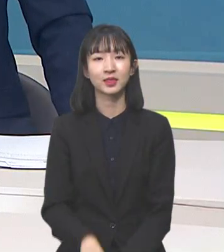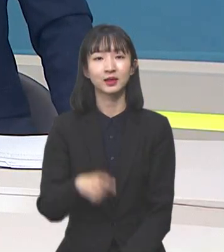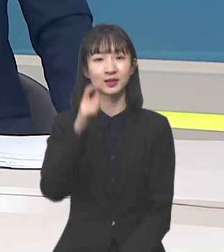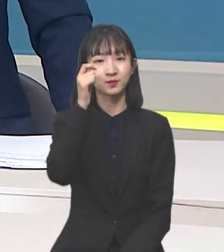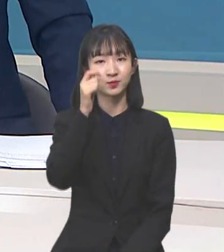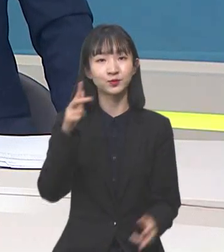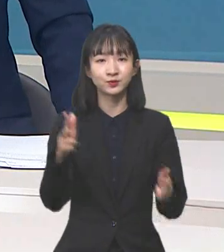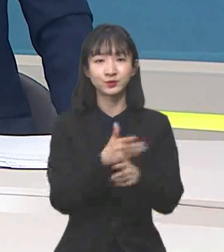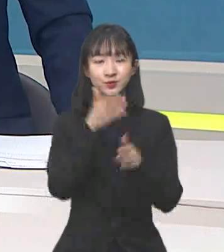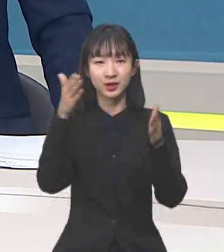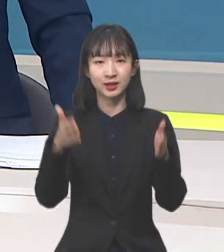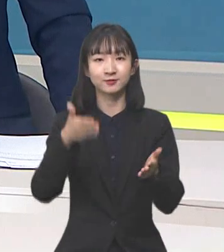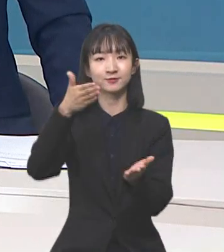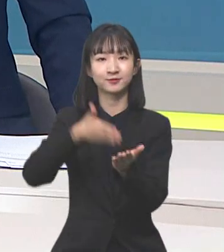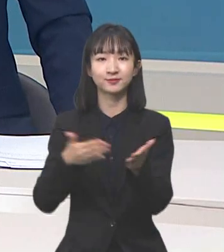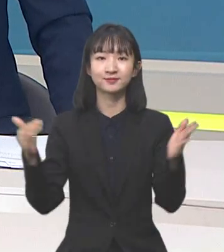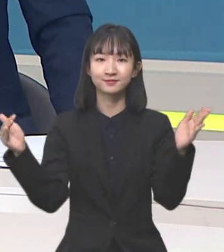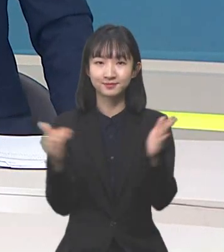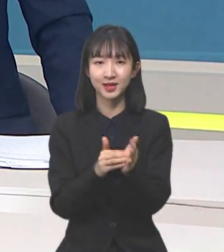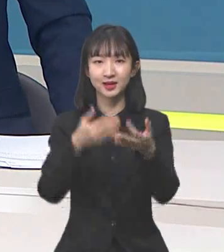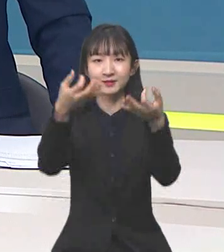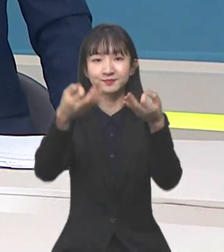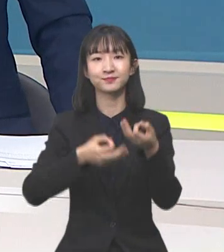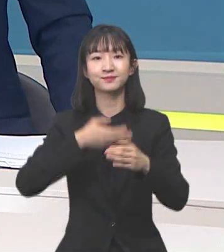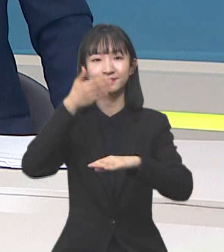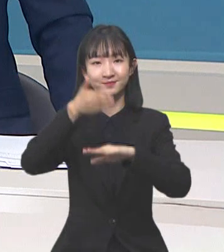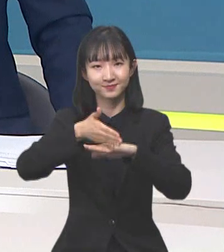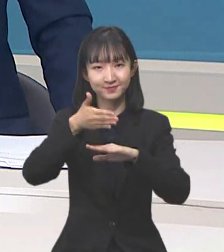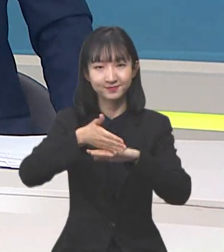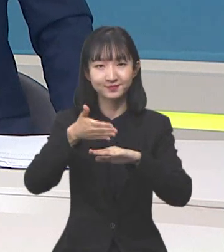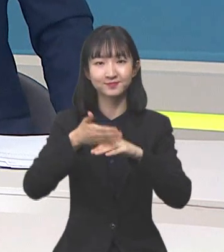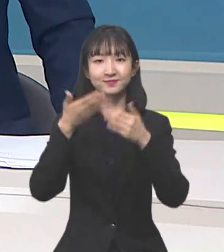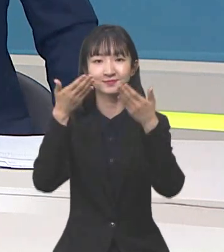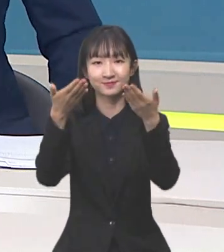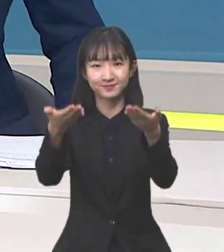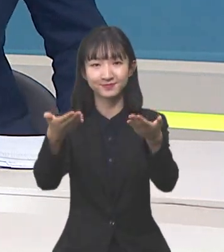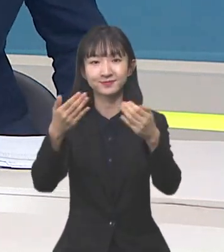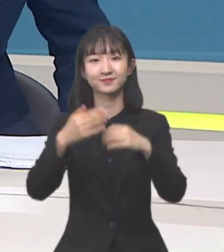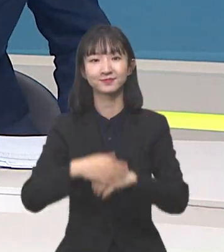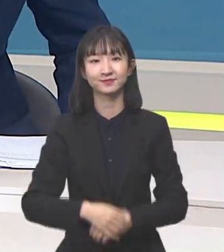이상으로 티브로드 주간 조각 뉴스를 많습니다 시청해주신 여러분 고맙습니다